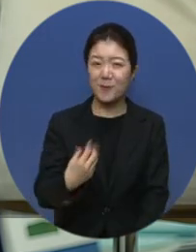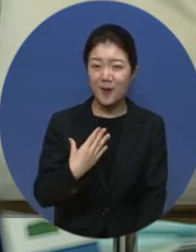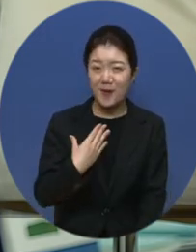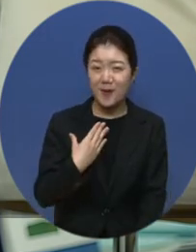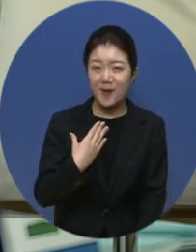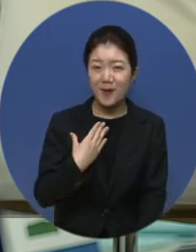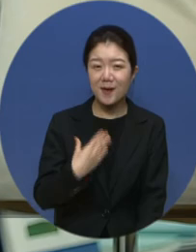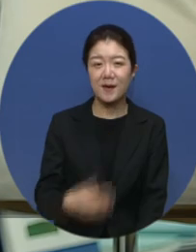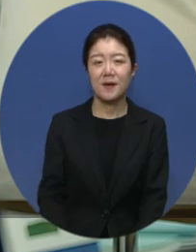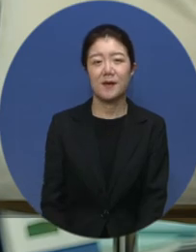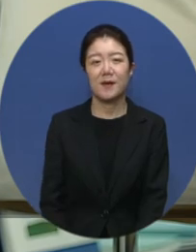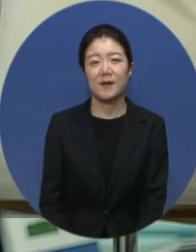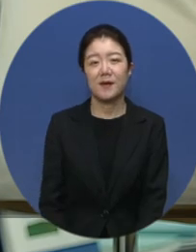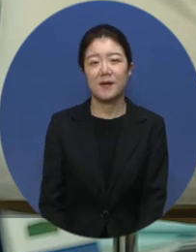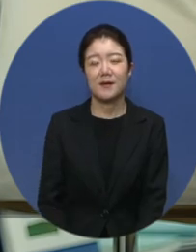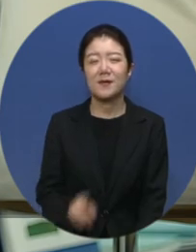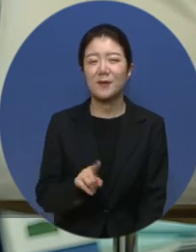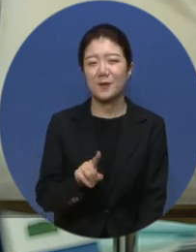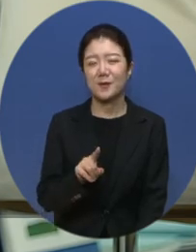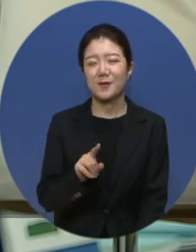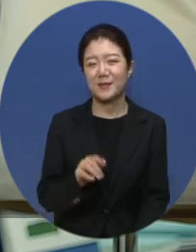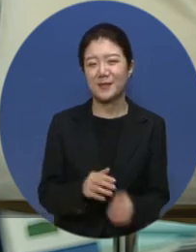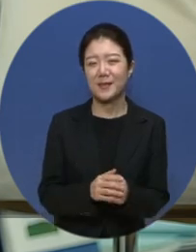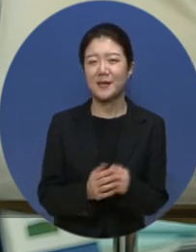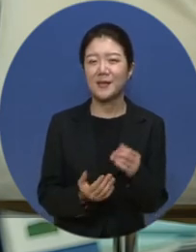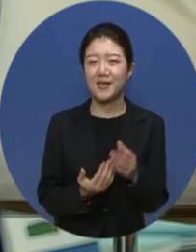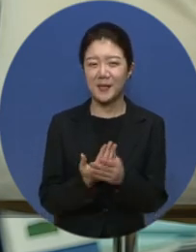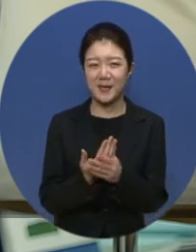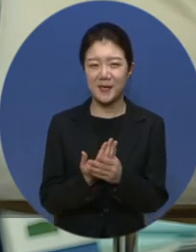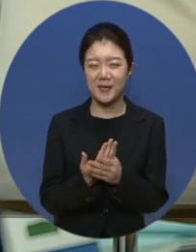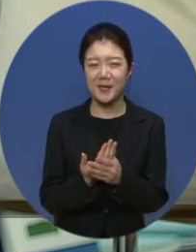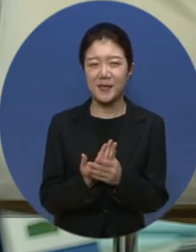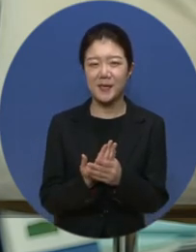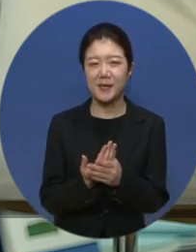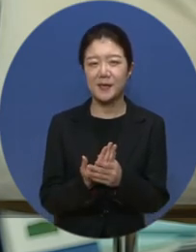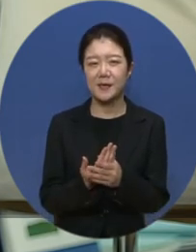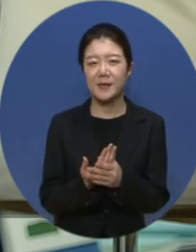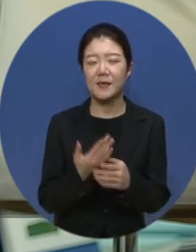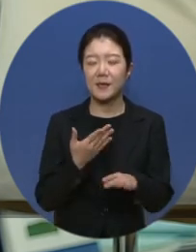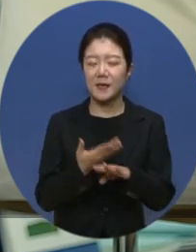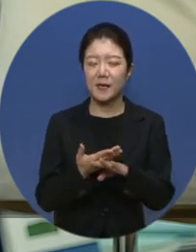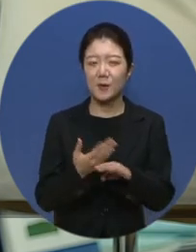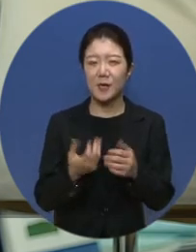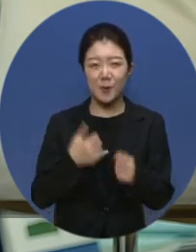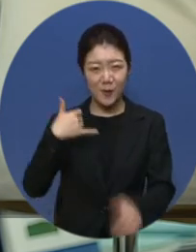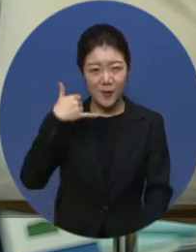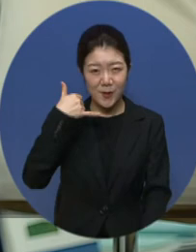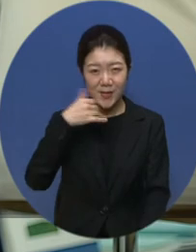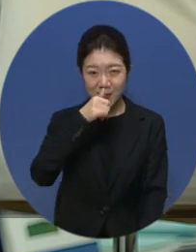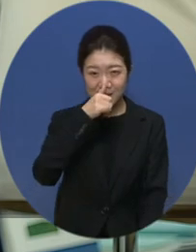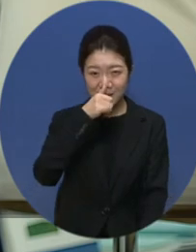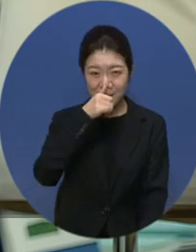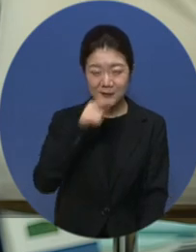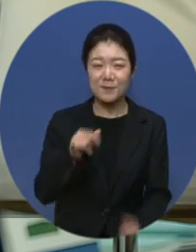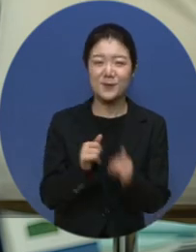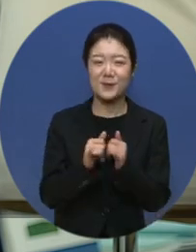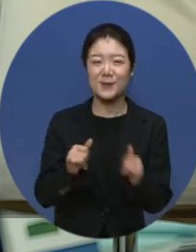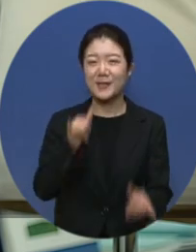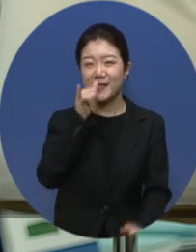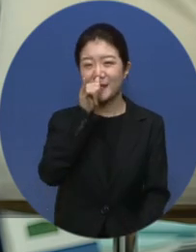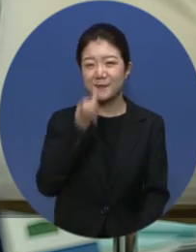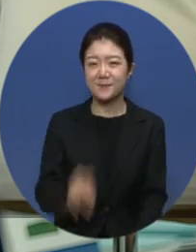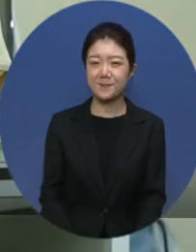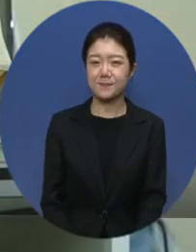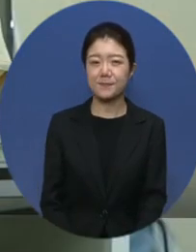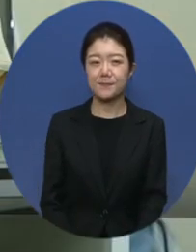주시는 그런 부분들이 생기거나 아니면은 따로 연락을 주시기도 하고 그러시는 분들도 계세요.